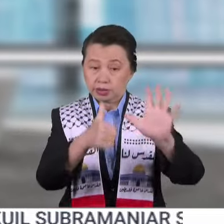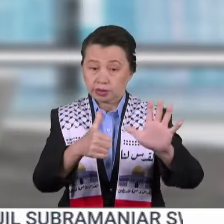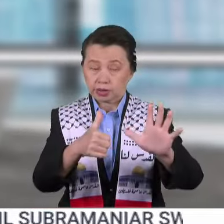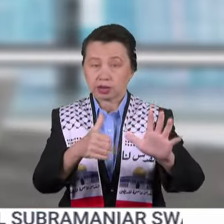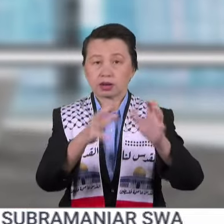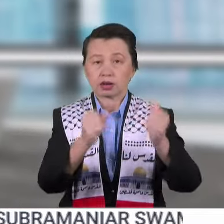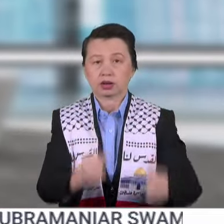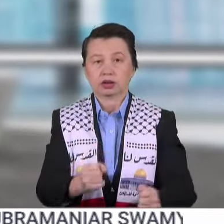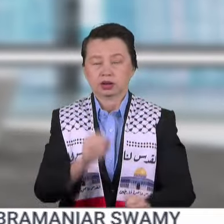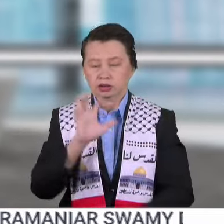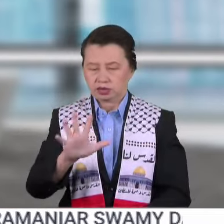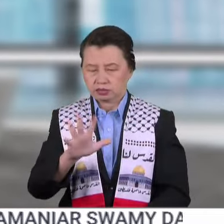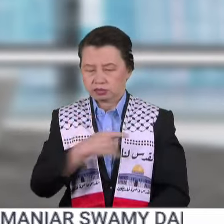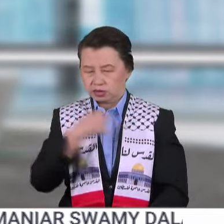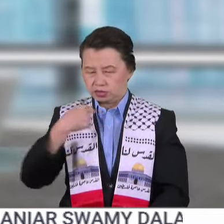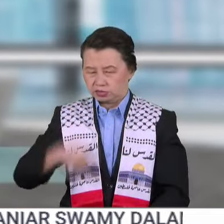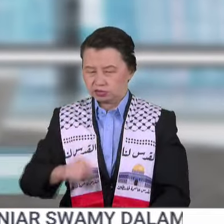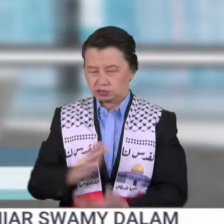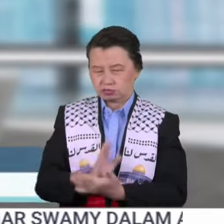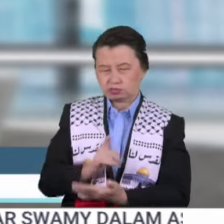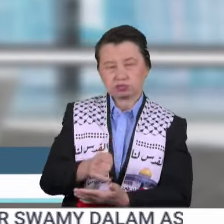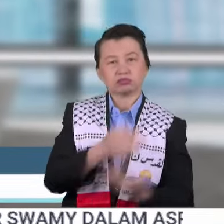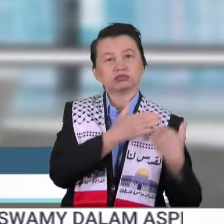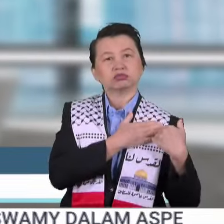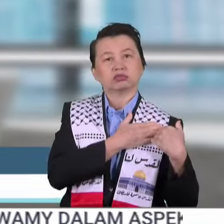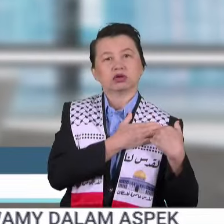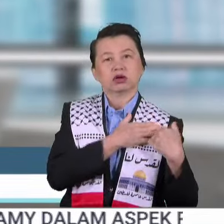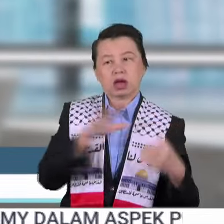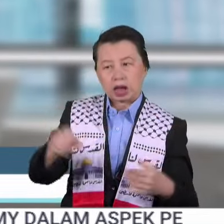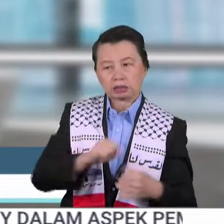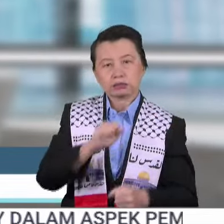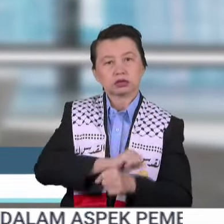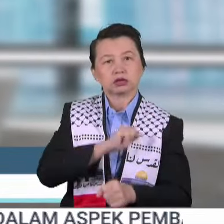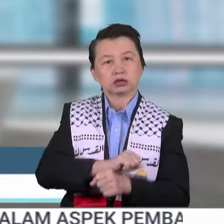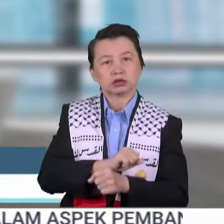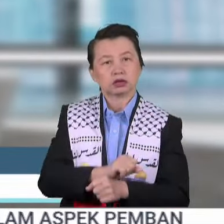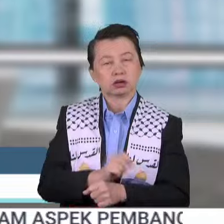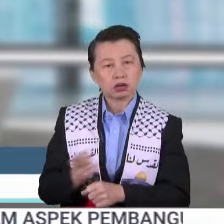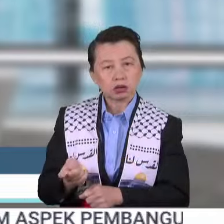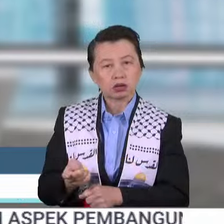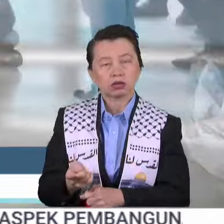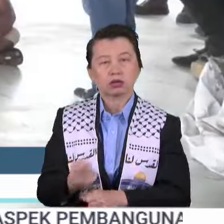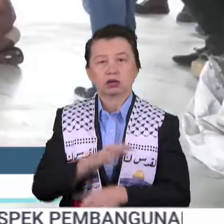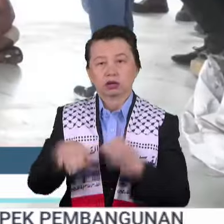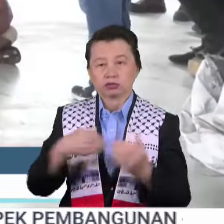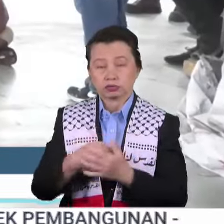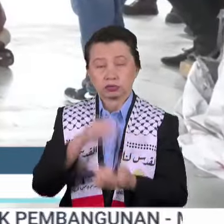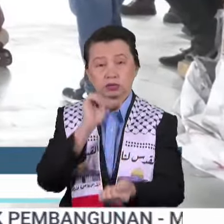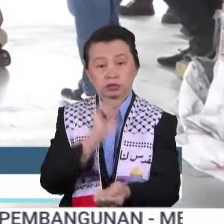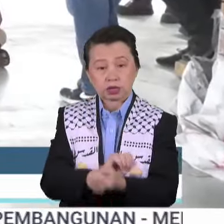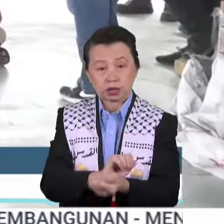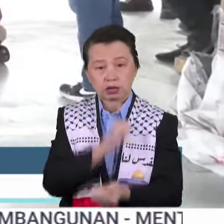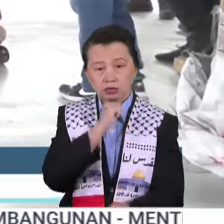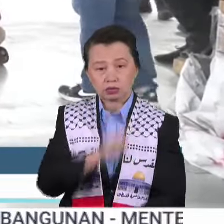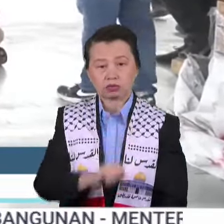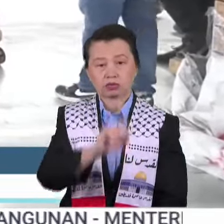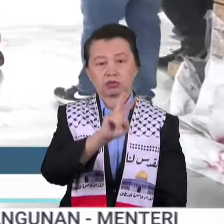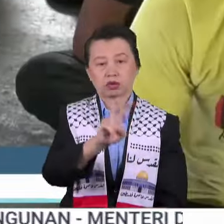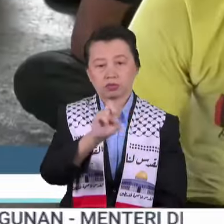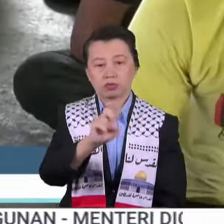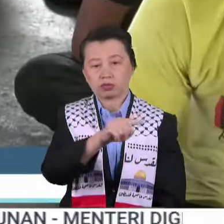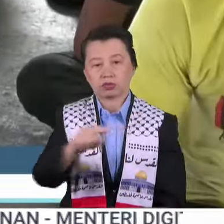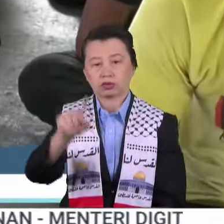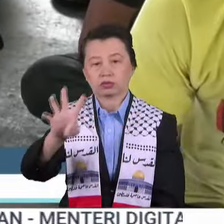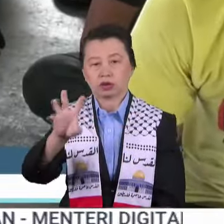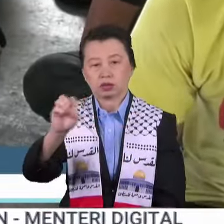dan 5 warga Cina disyaki berperanan mengurus dan mengajikan mereka terbabit. Kesemua yang ditahan berusia lingkungan 20